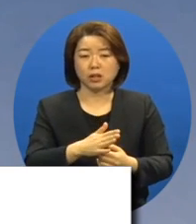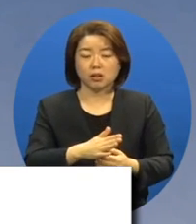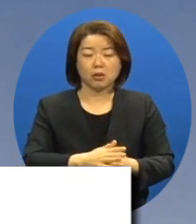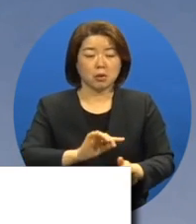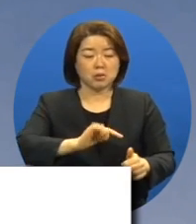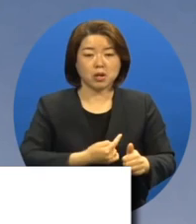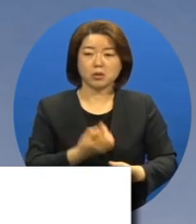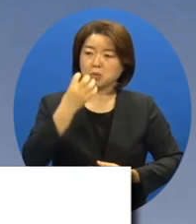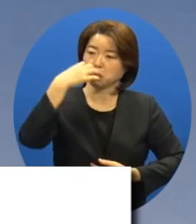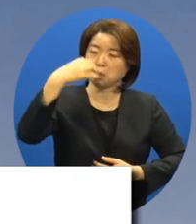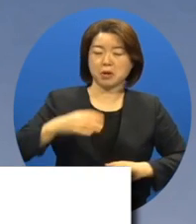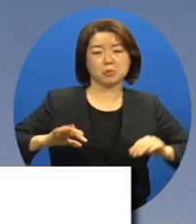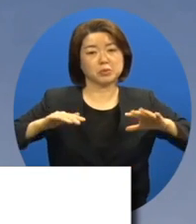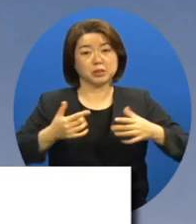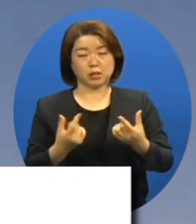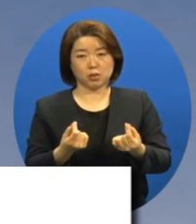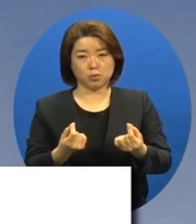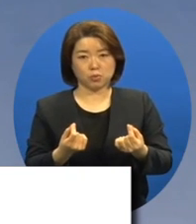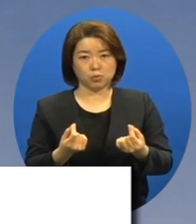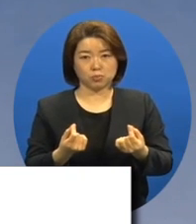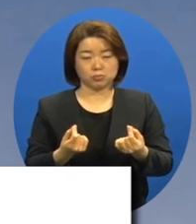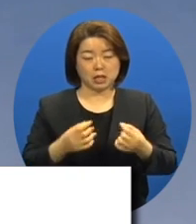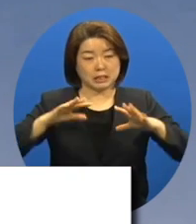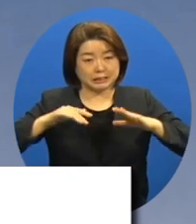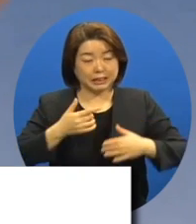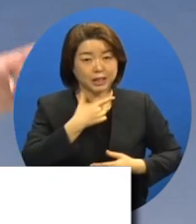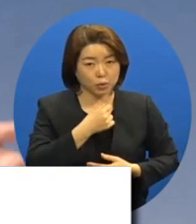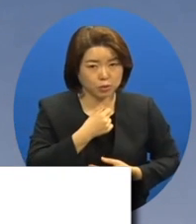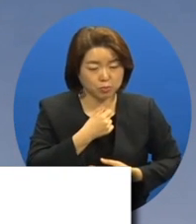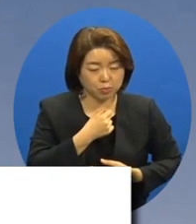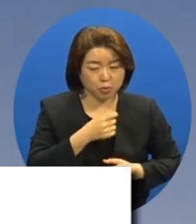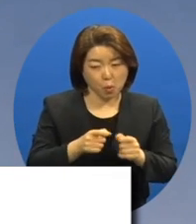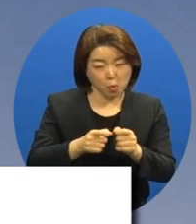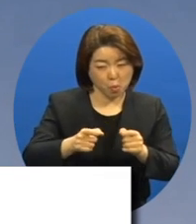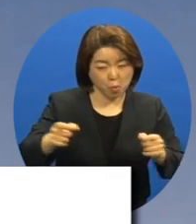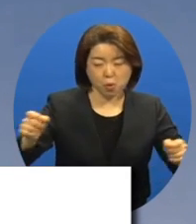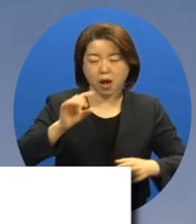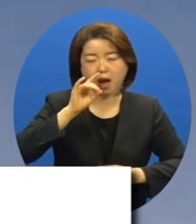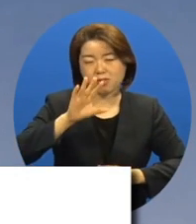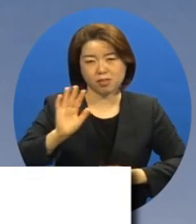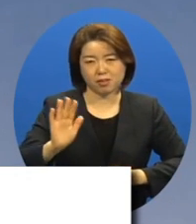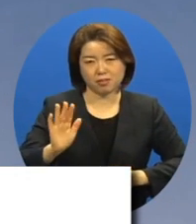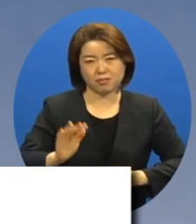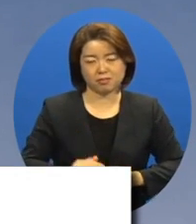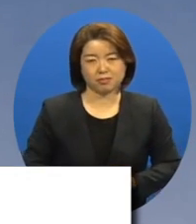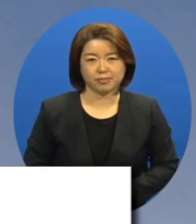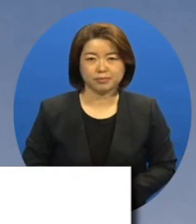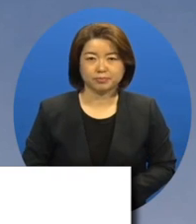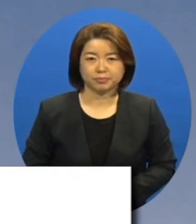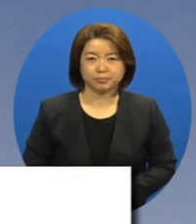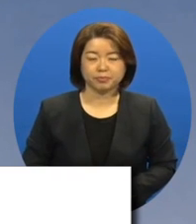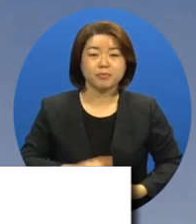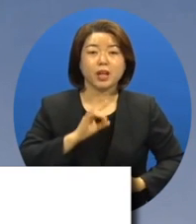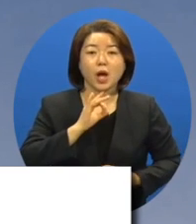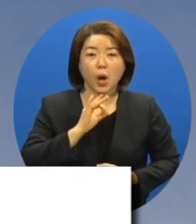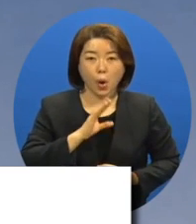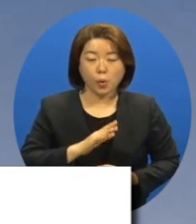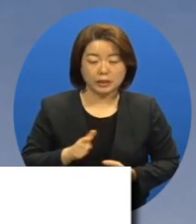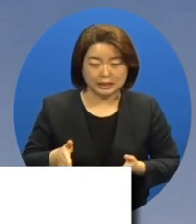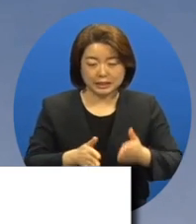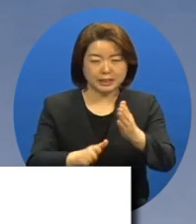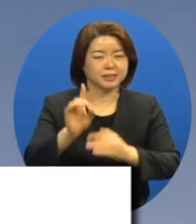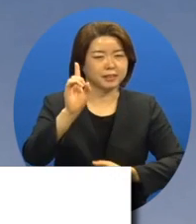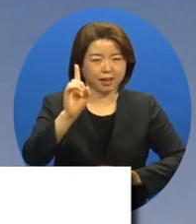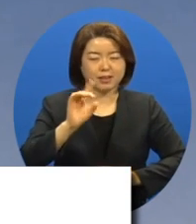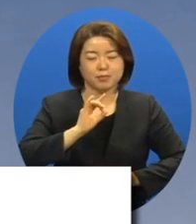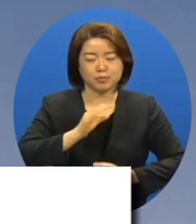자랑하고 내 세우려고 하고 그리고 오래 가지도 못합니다 오직 길은 않아 밖에